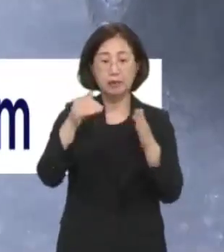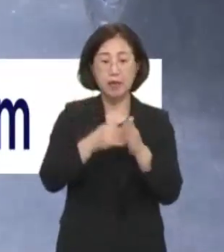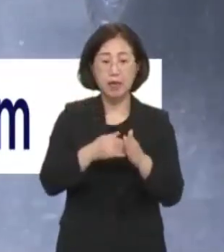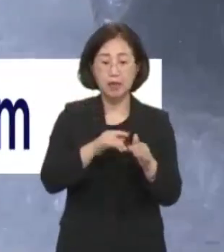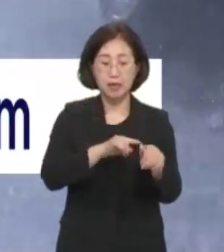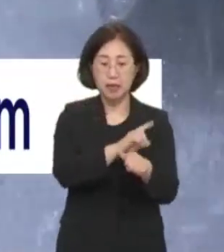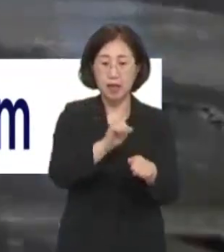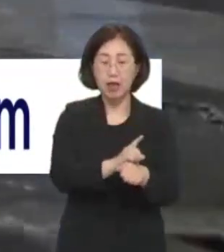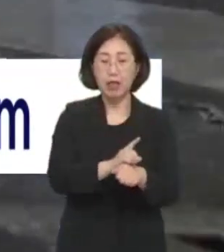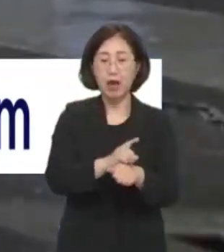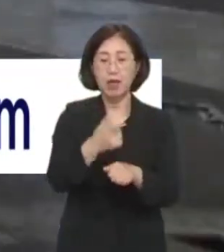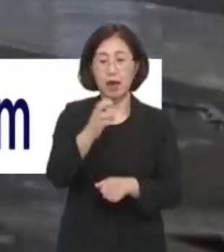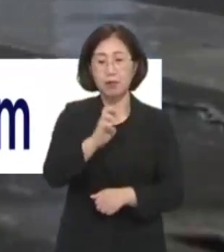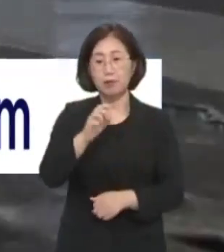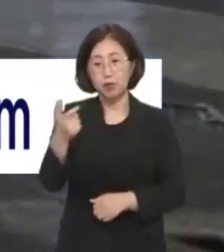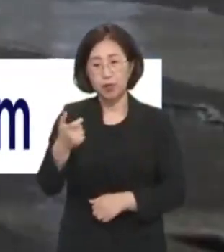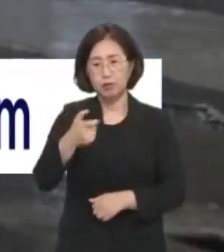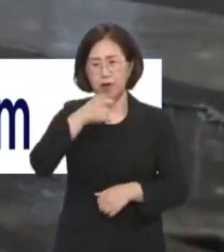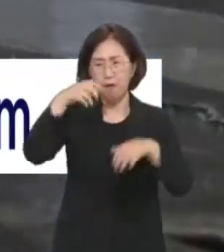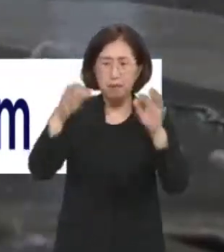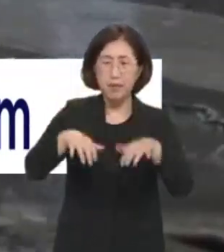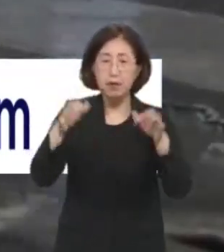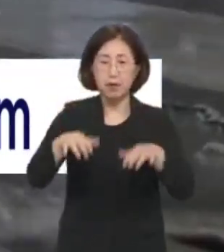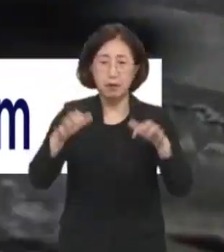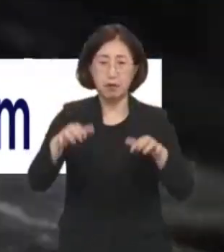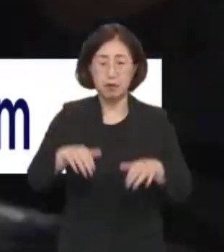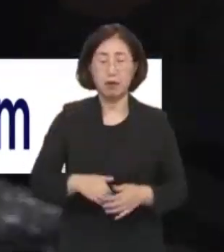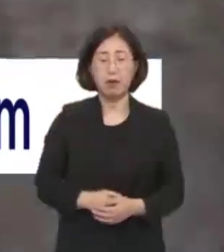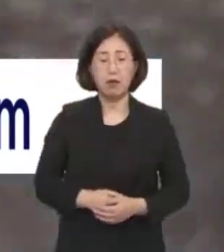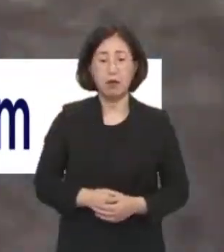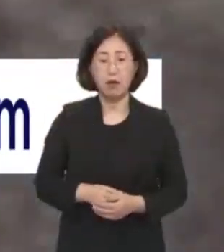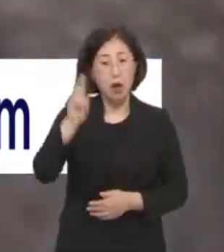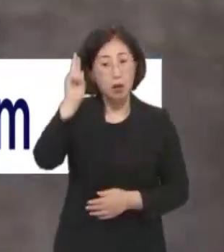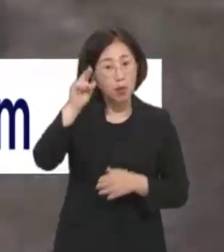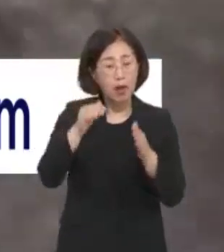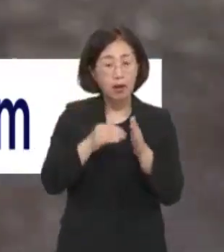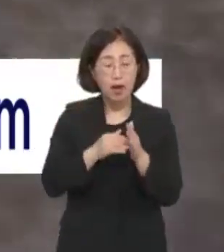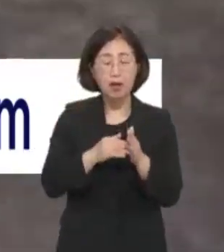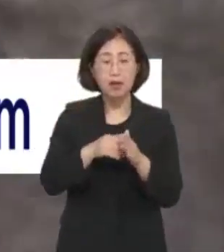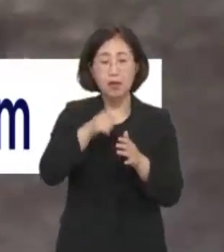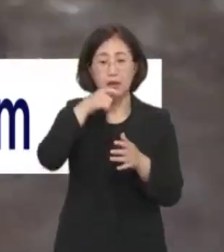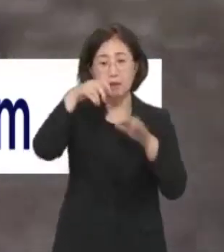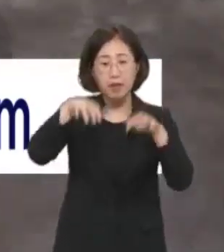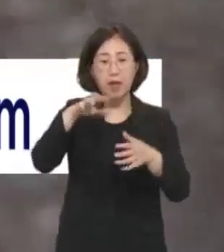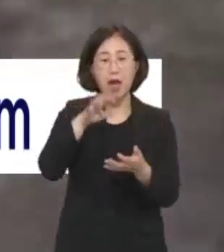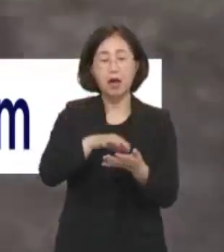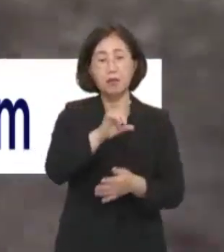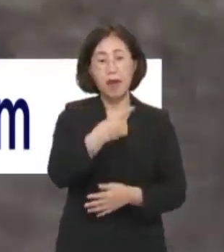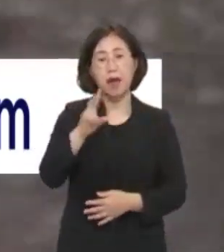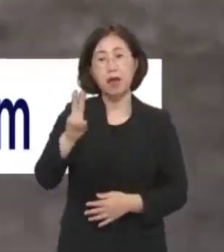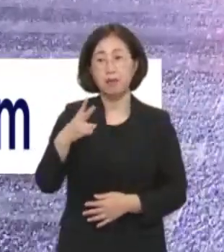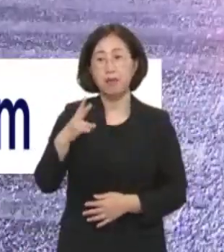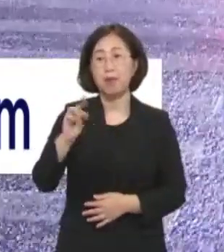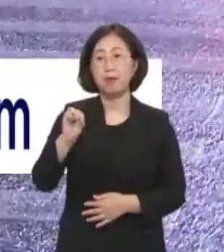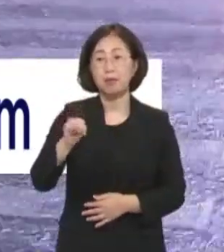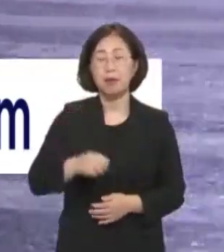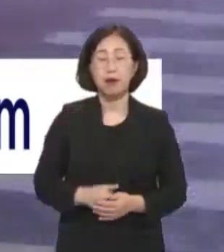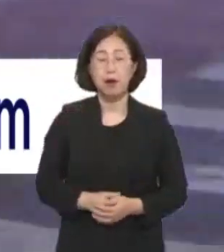시간당 30에서 60mm의 매우 강한 비가 내리겠고 모레까지 예보된 비의 양은 100에서